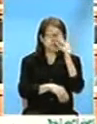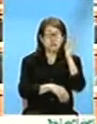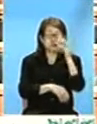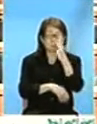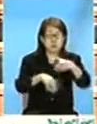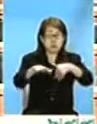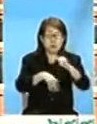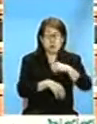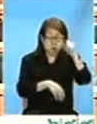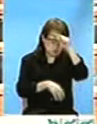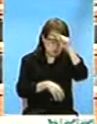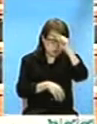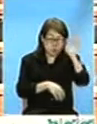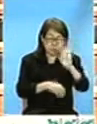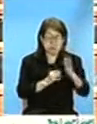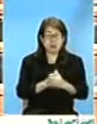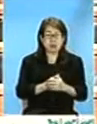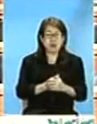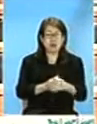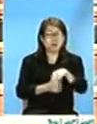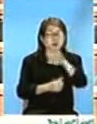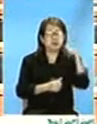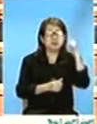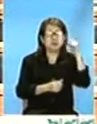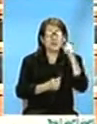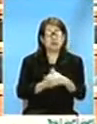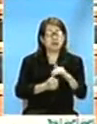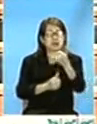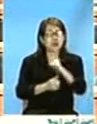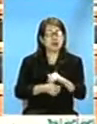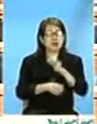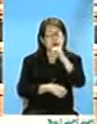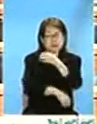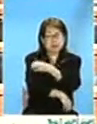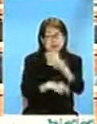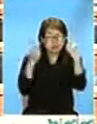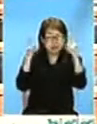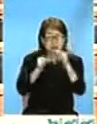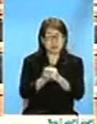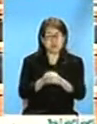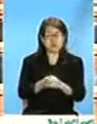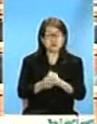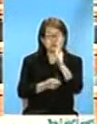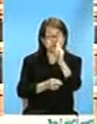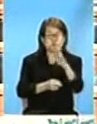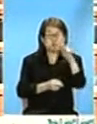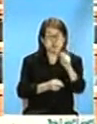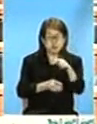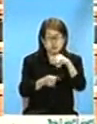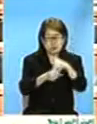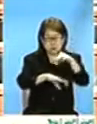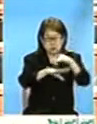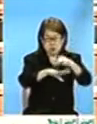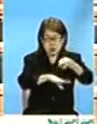กบางคนคิดว่าถ้าเกิดว่านายกเทศมนตรีในพื้นที่แคบๆครองอำนาจนานๆรากง